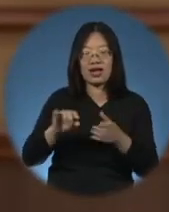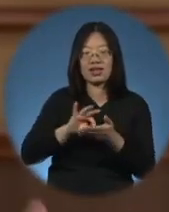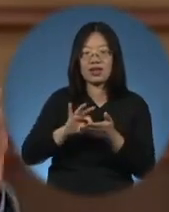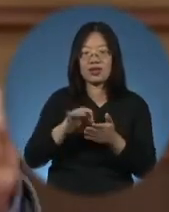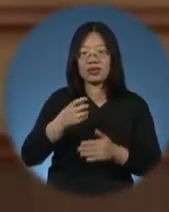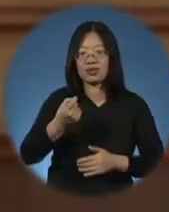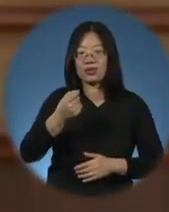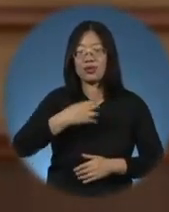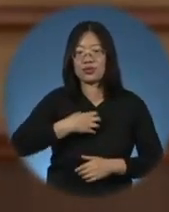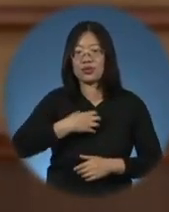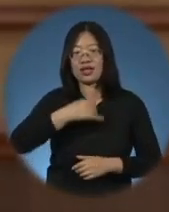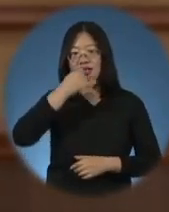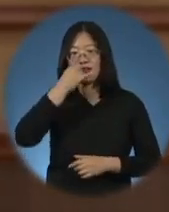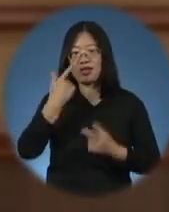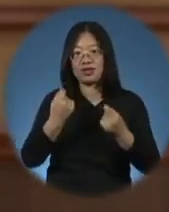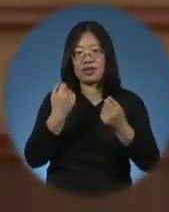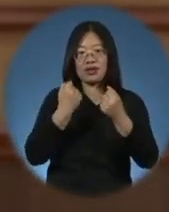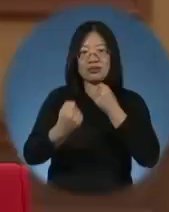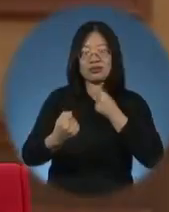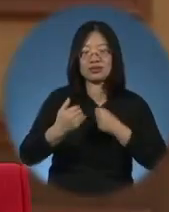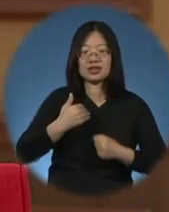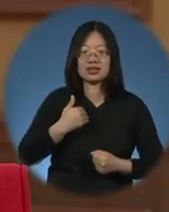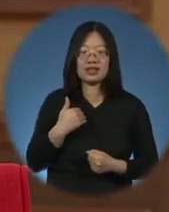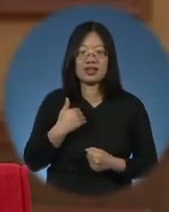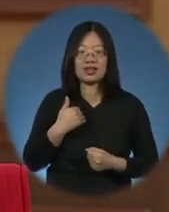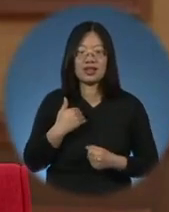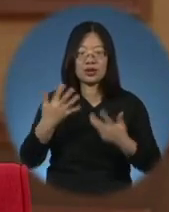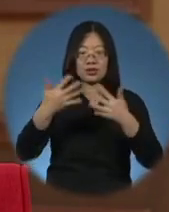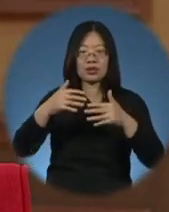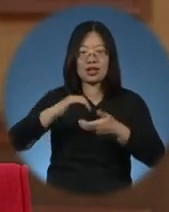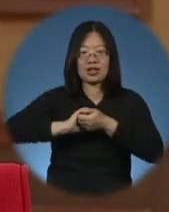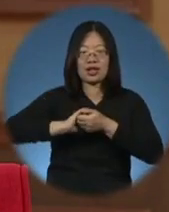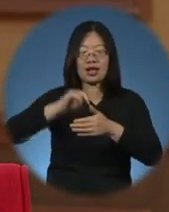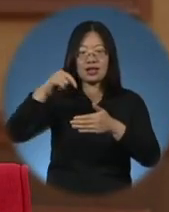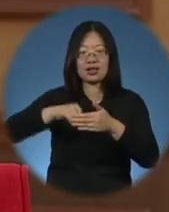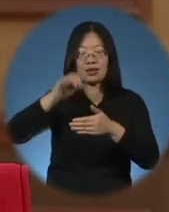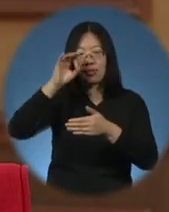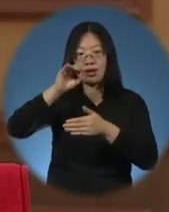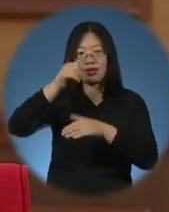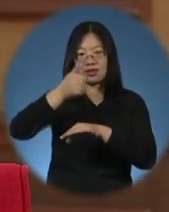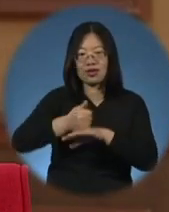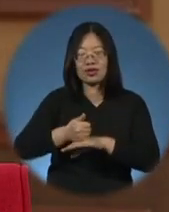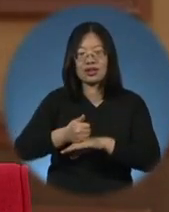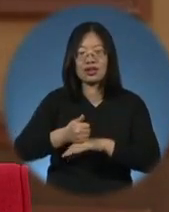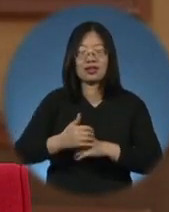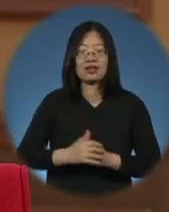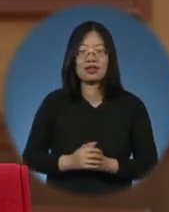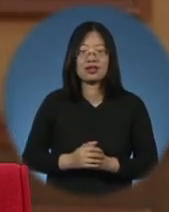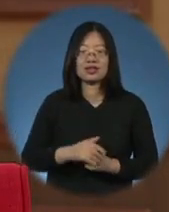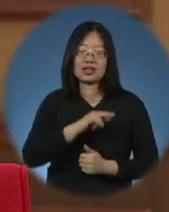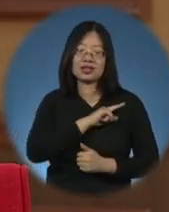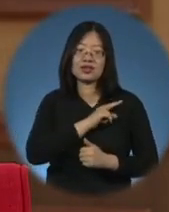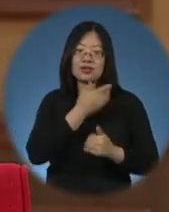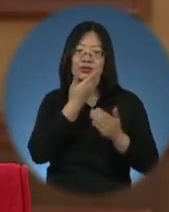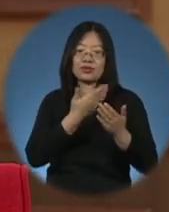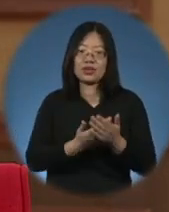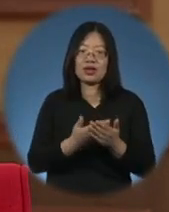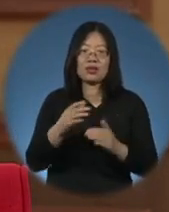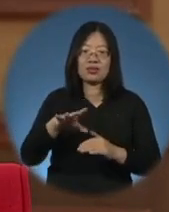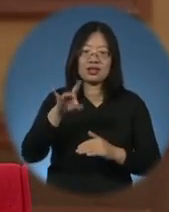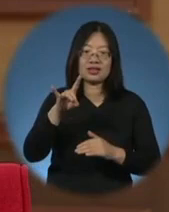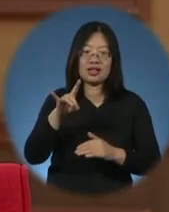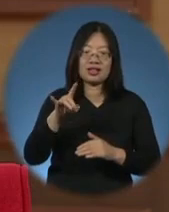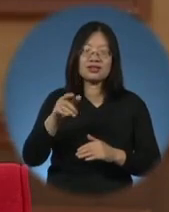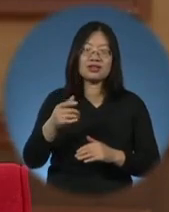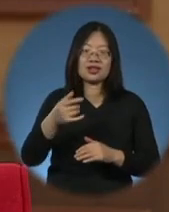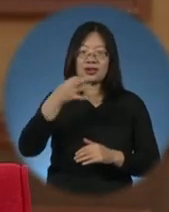조금 위험하긴 한데요. 어쨌든. 그럼에도 불구하고 예. 그 제한 조건 안에서 살펴본 결과에 의하면 일단 가장 중요한 건 먼저